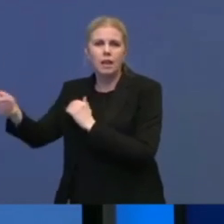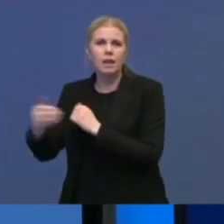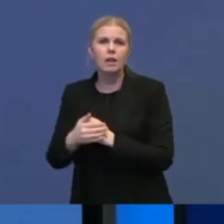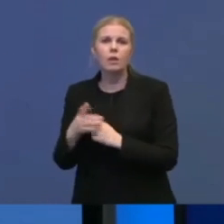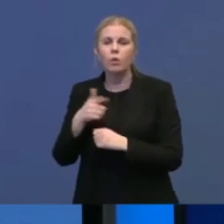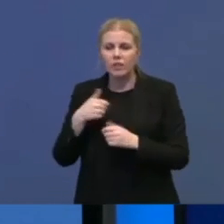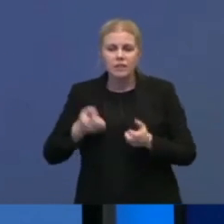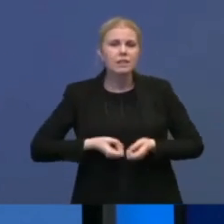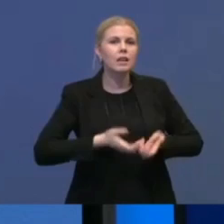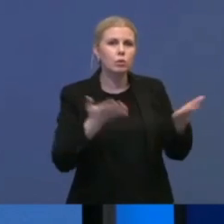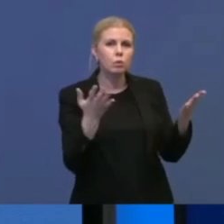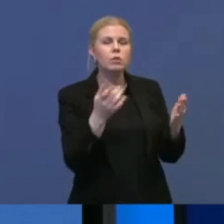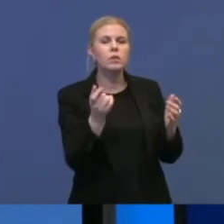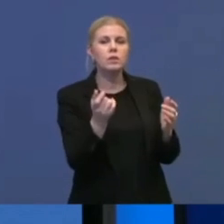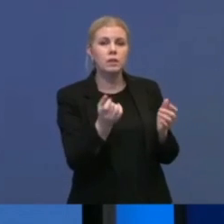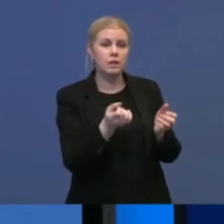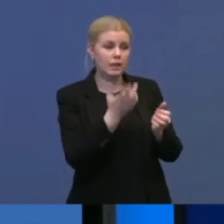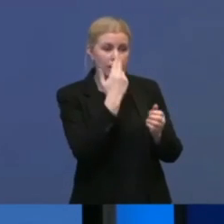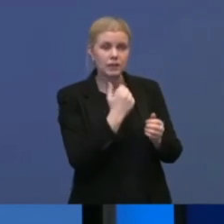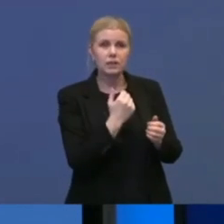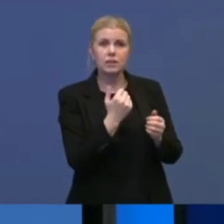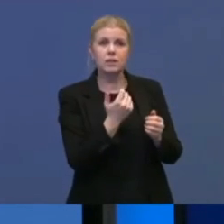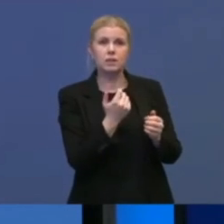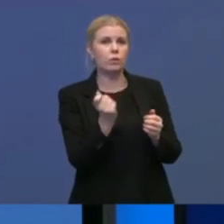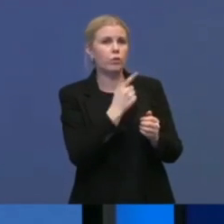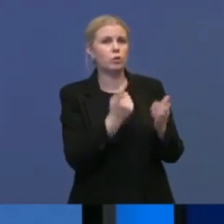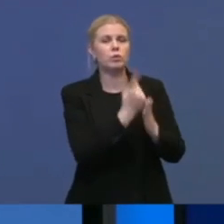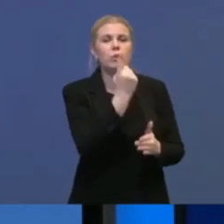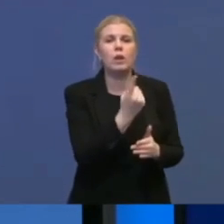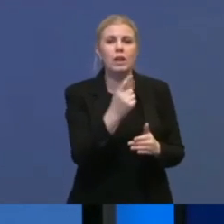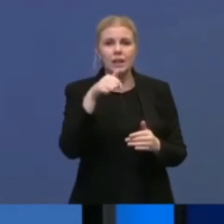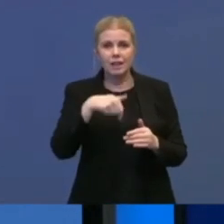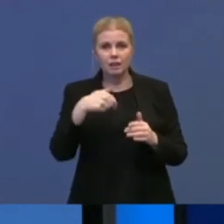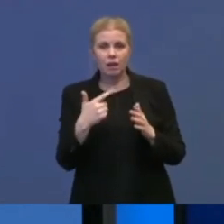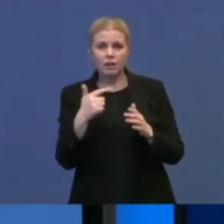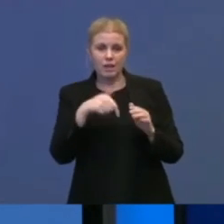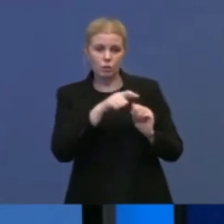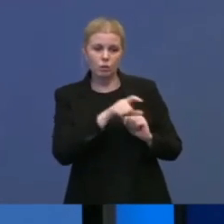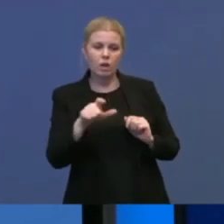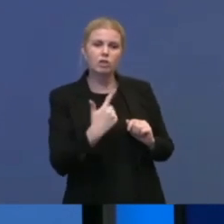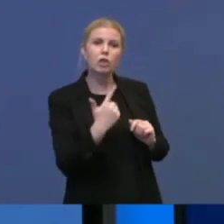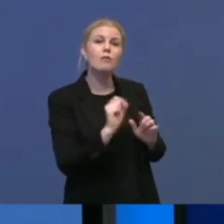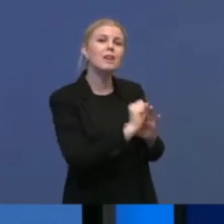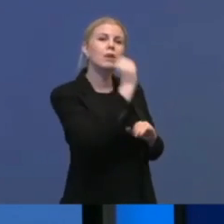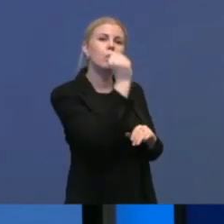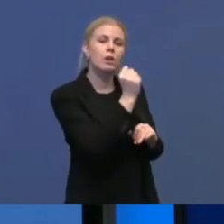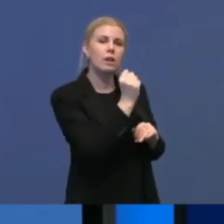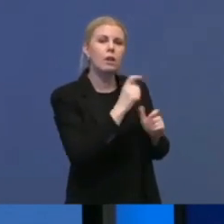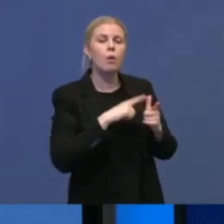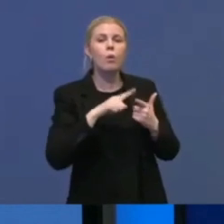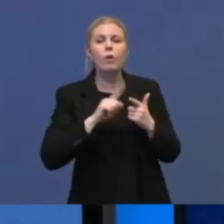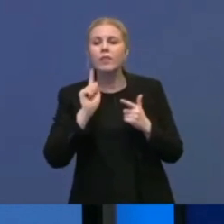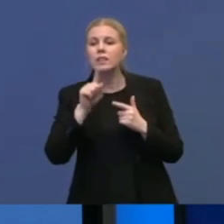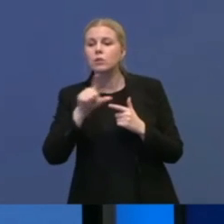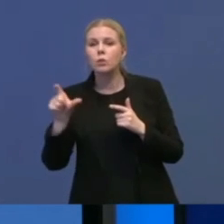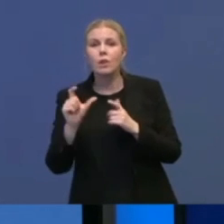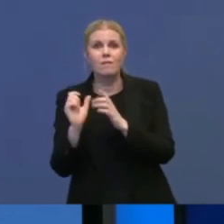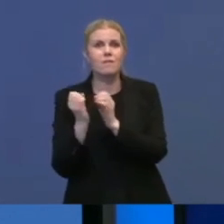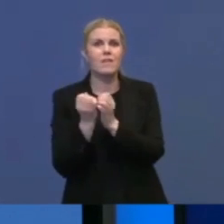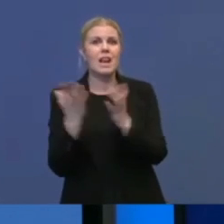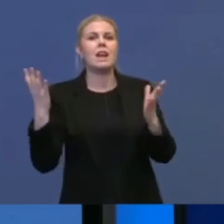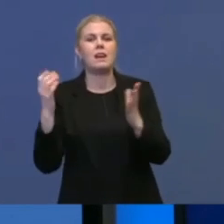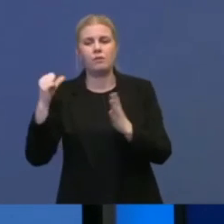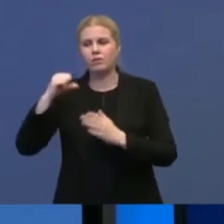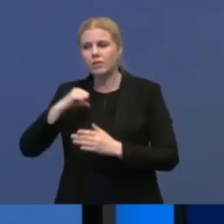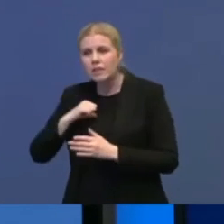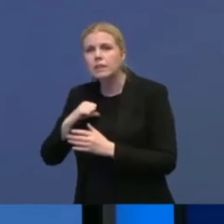daa hiskale. Waxanudiri doona isparisioa usoob sida gudagdaga badan todobadkaan waxanudiri na 2 miliyano isparisada shaksiga